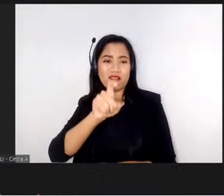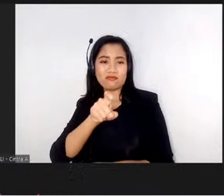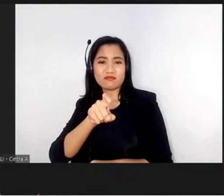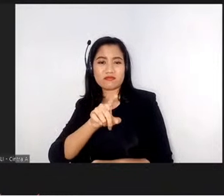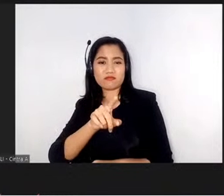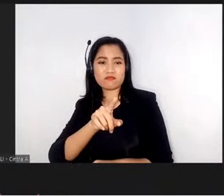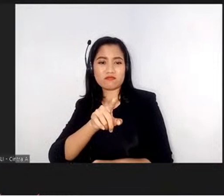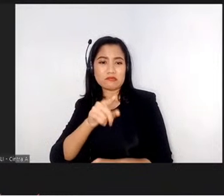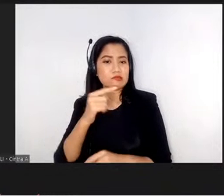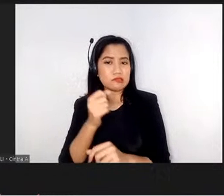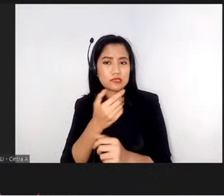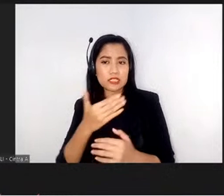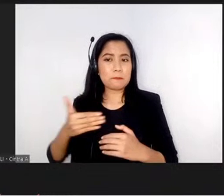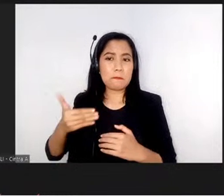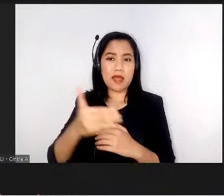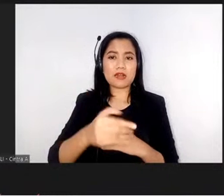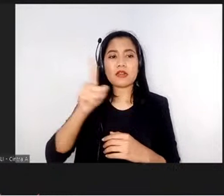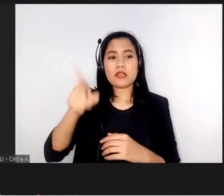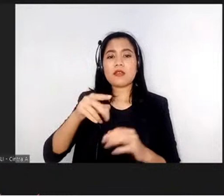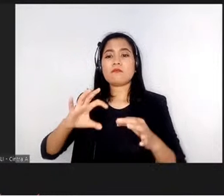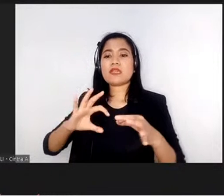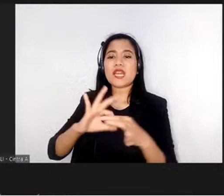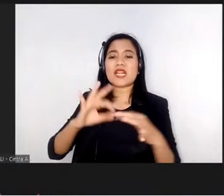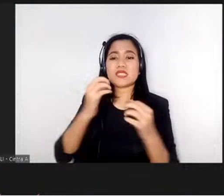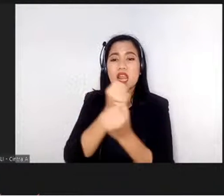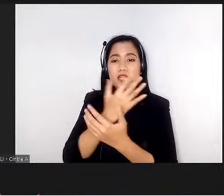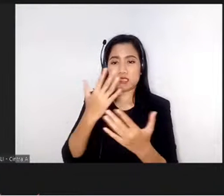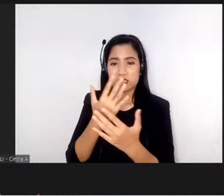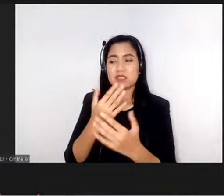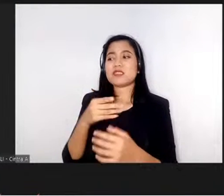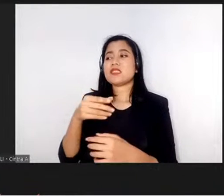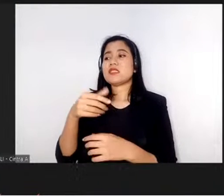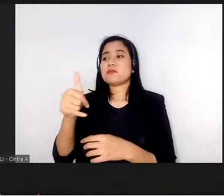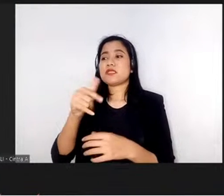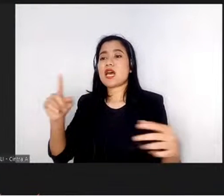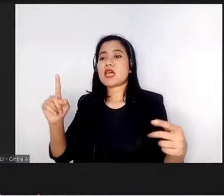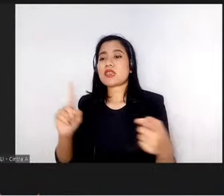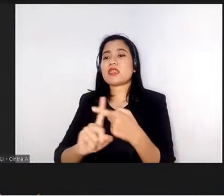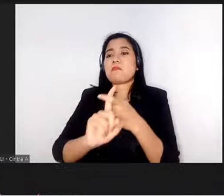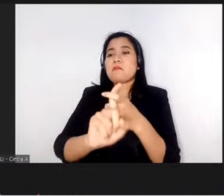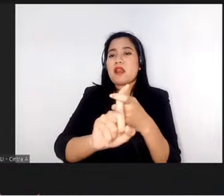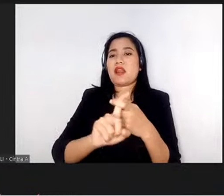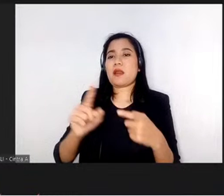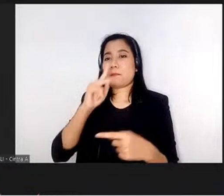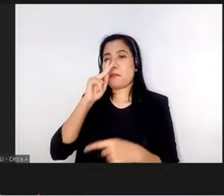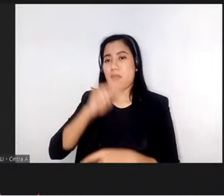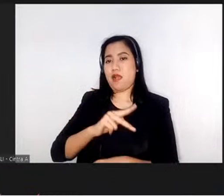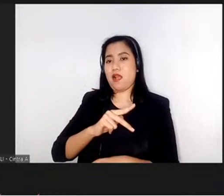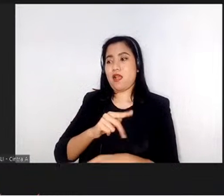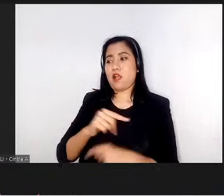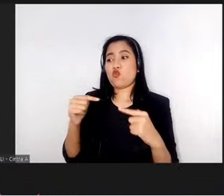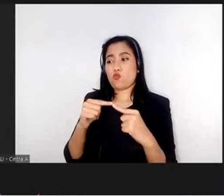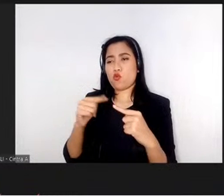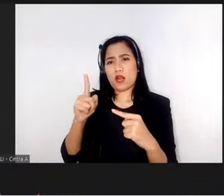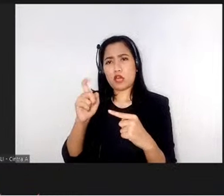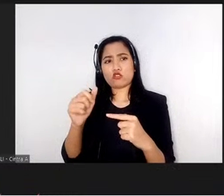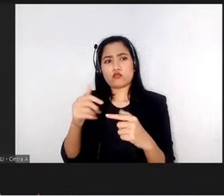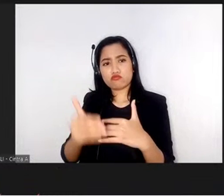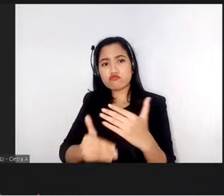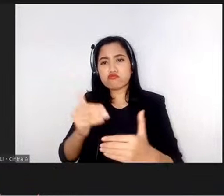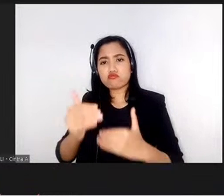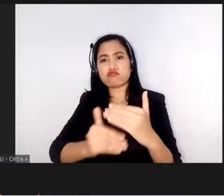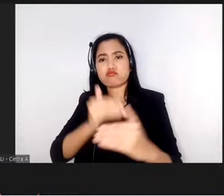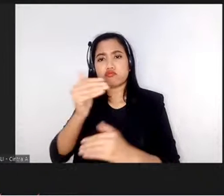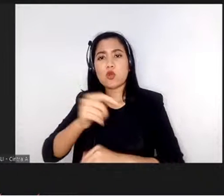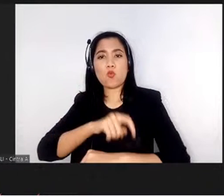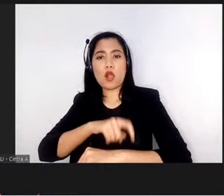e jelas dan mereka bisa menjadi teman dari bank mereka harus bisa mengembangkan hubungan dan memang ini membutuhkan waktu dan saya